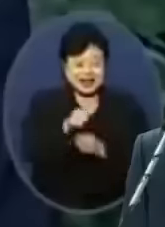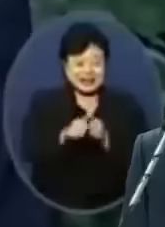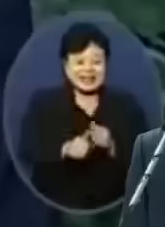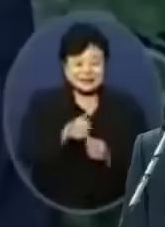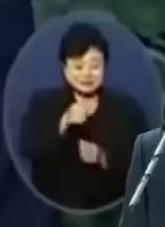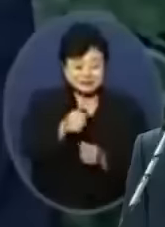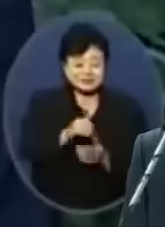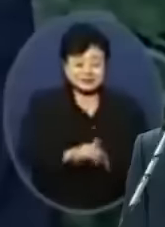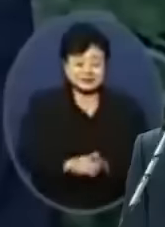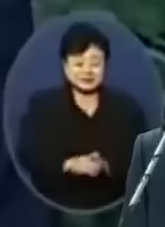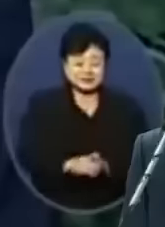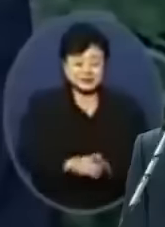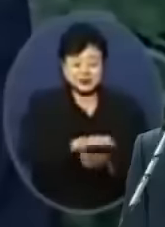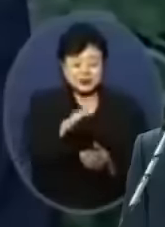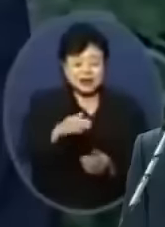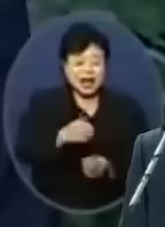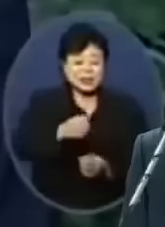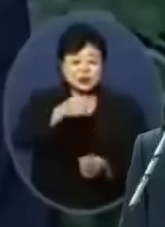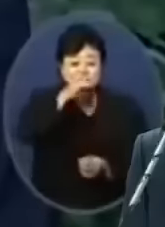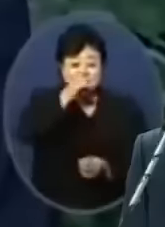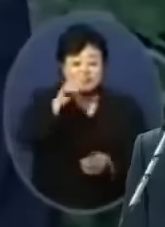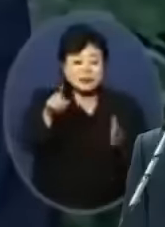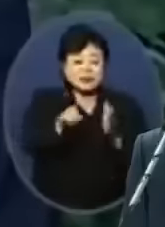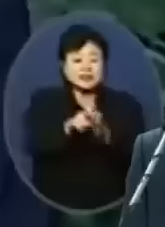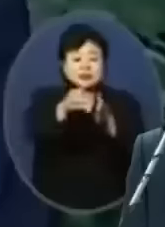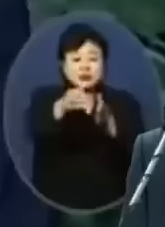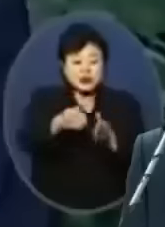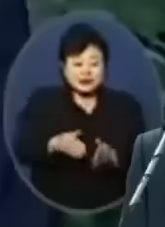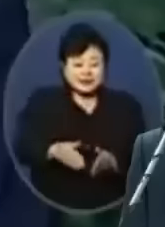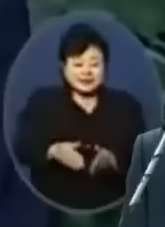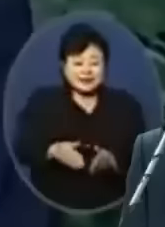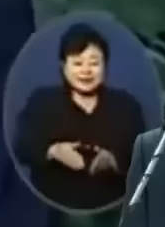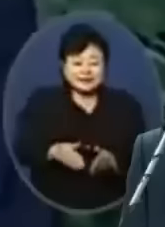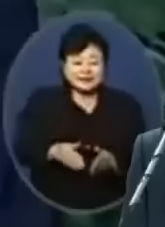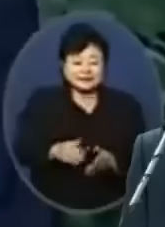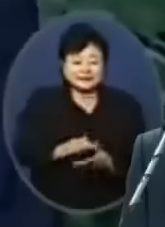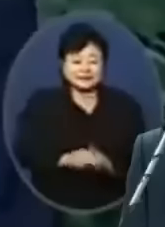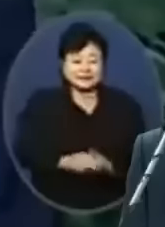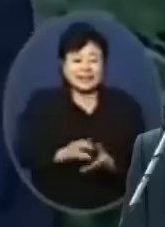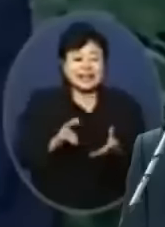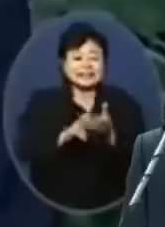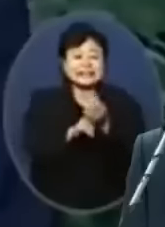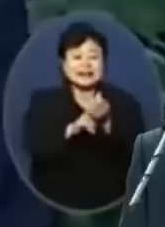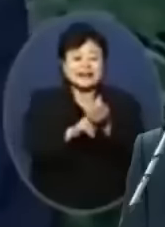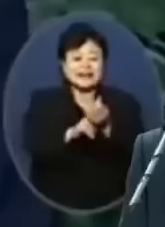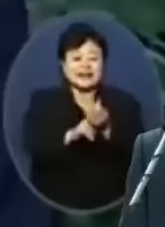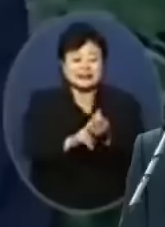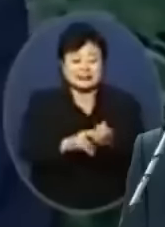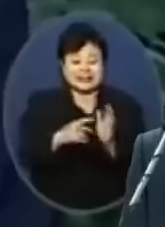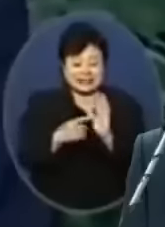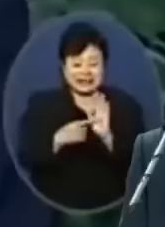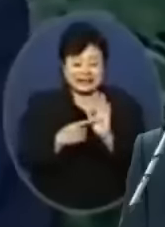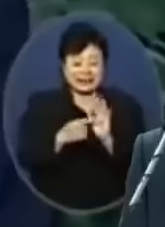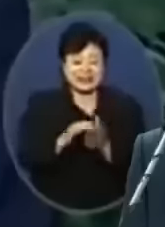하나님은 우리가 가지고 있는 이 믿음을 통해서 기적을 행하시는 것입니다.